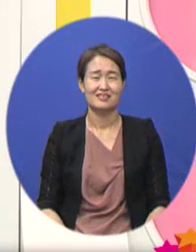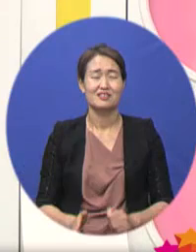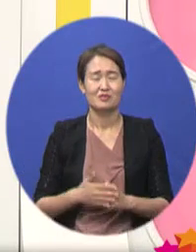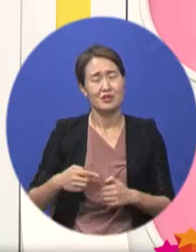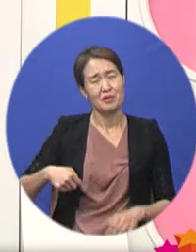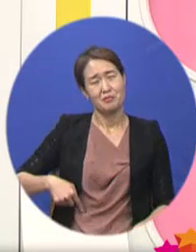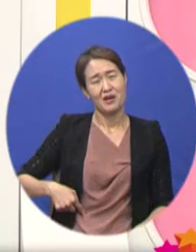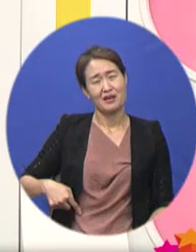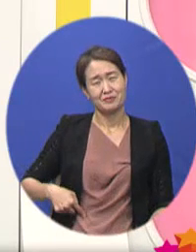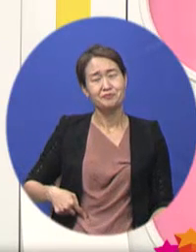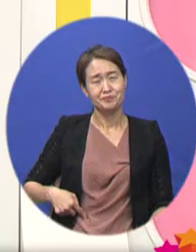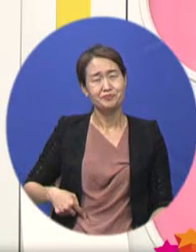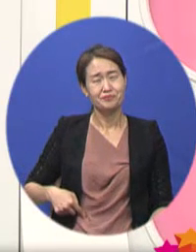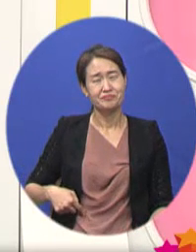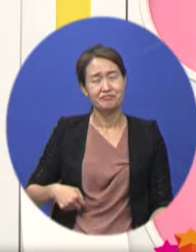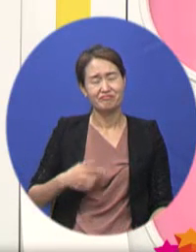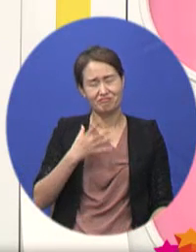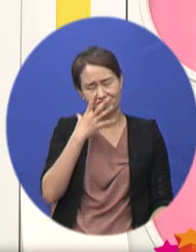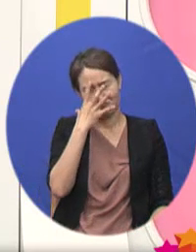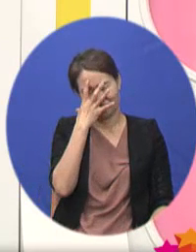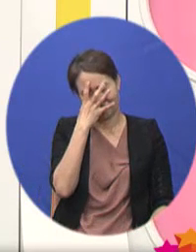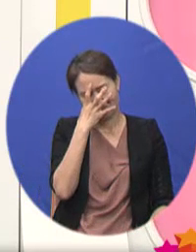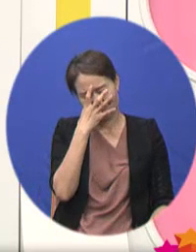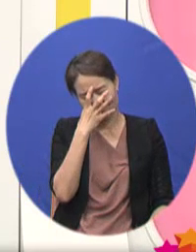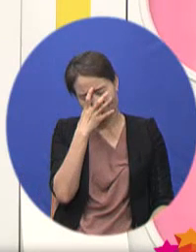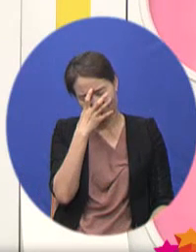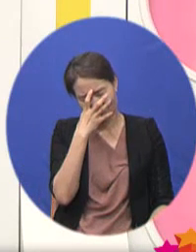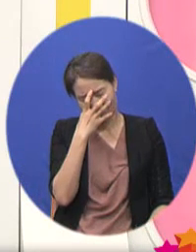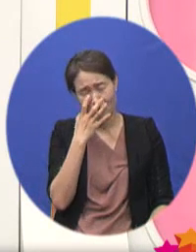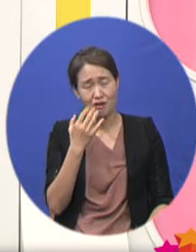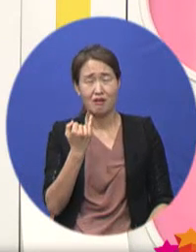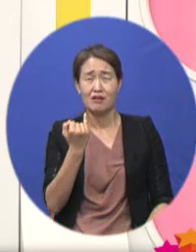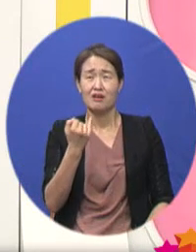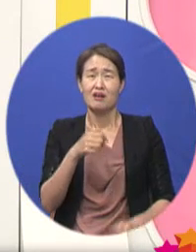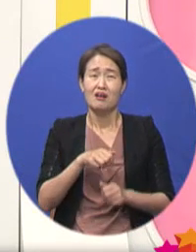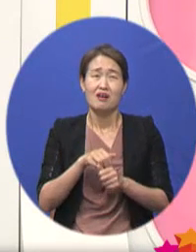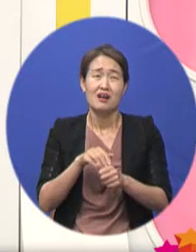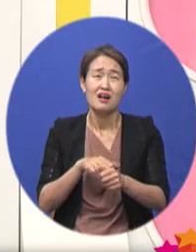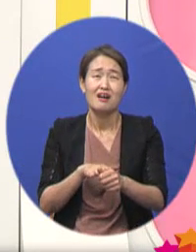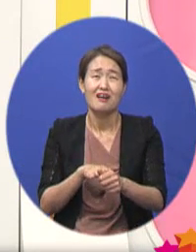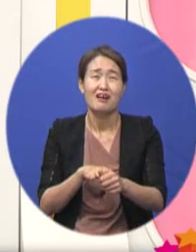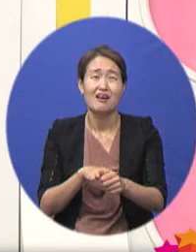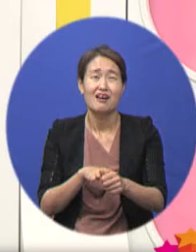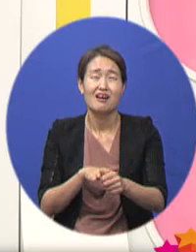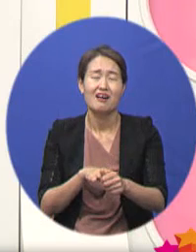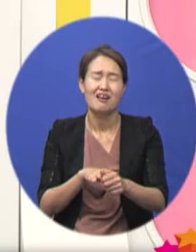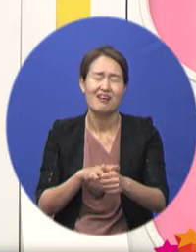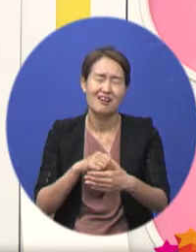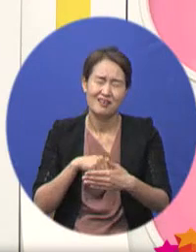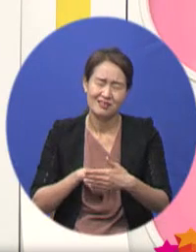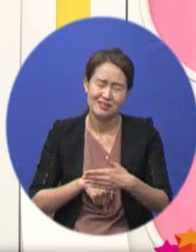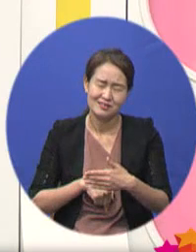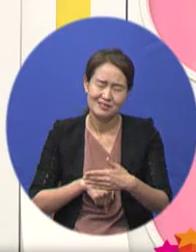마음이 또 네. 이제 울적하고 예. 보내는 마음이 너무 어,